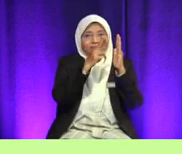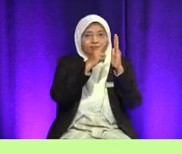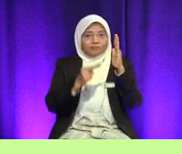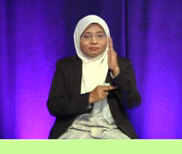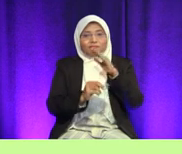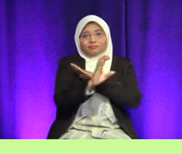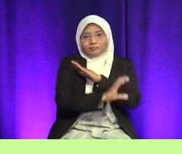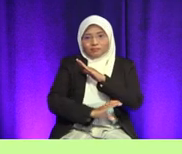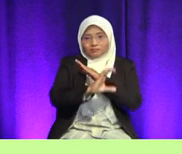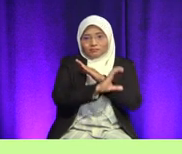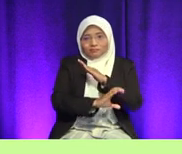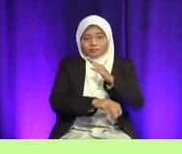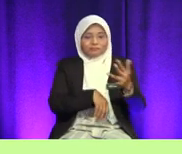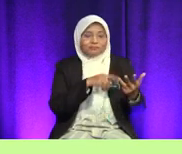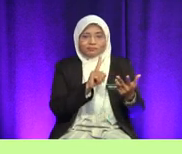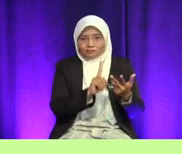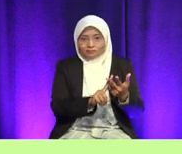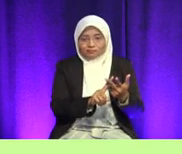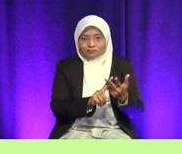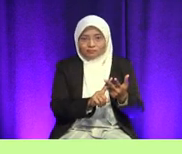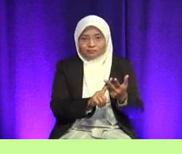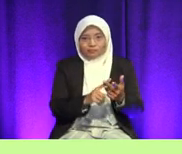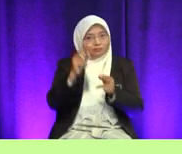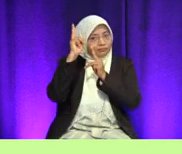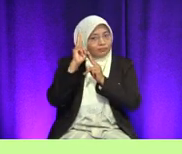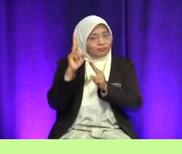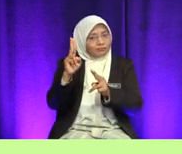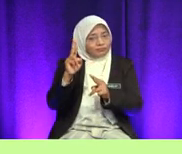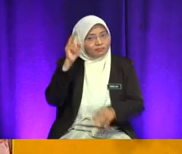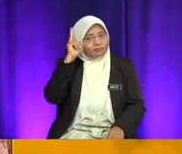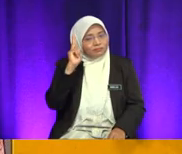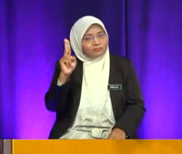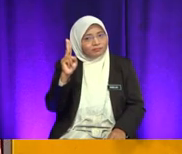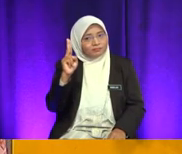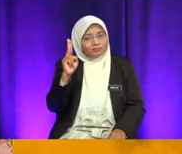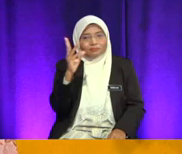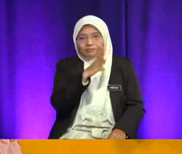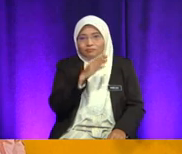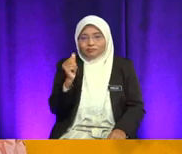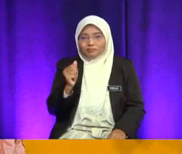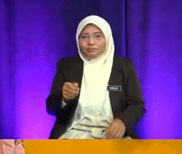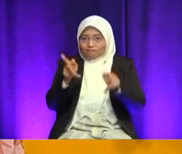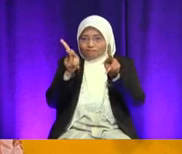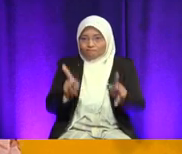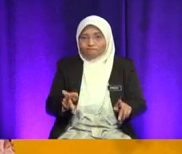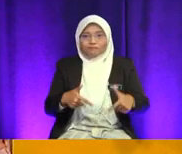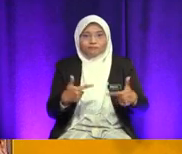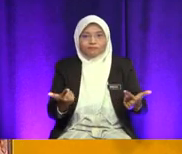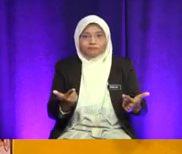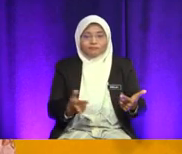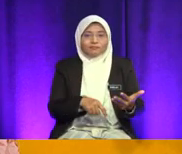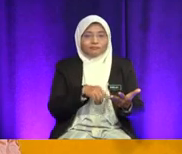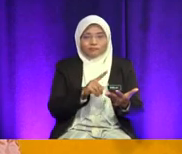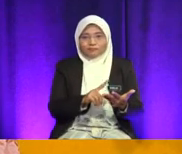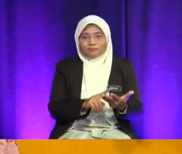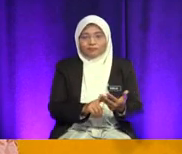menghormati agama serta budaya berbagai kaum tapi sebenarnya di Malaysia nih sebenarnya masyarakatnya